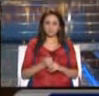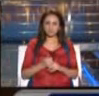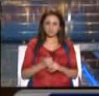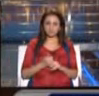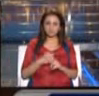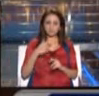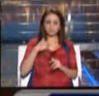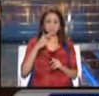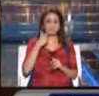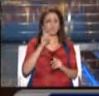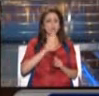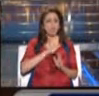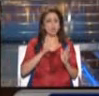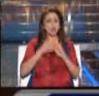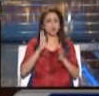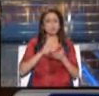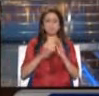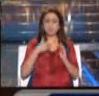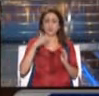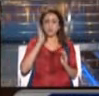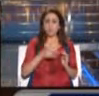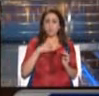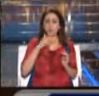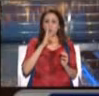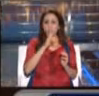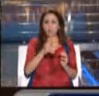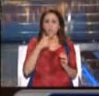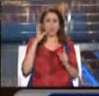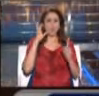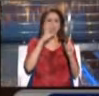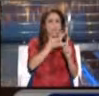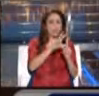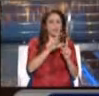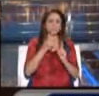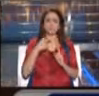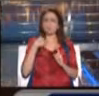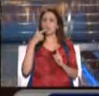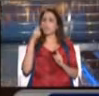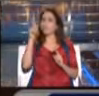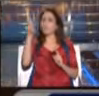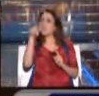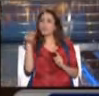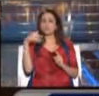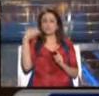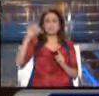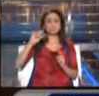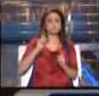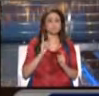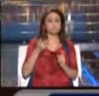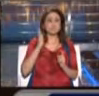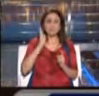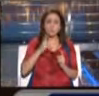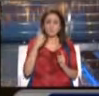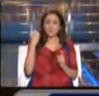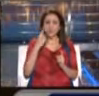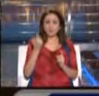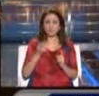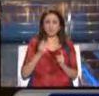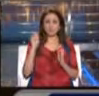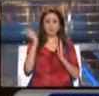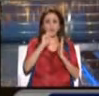من الخبره ما يكفي، فكنت ممكن اقول النهارده لا هاجم فلان او ان انا هنتقد فلان، ده وضع طبيعي جدا بيحصل للكاتب الصحفي